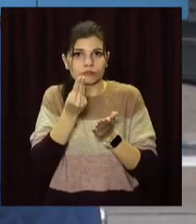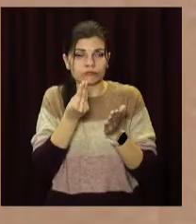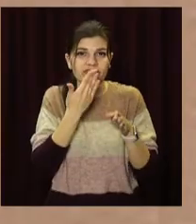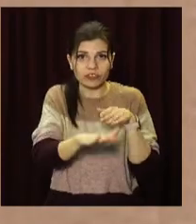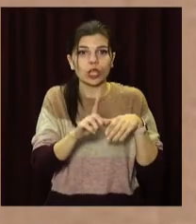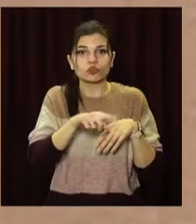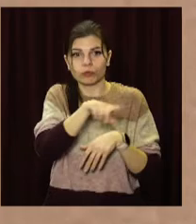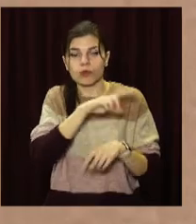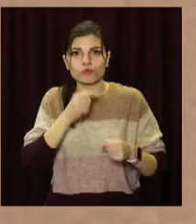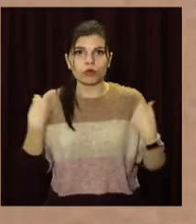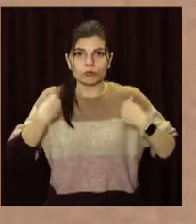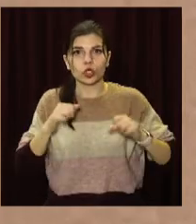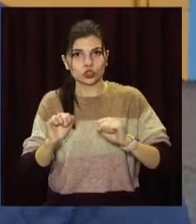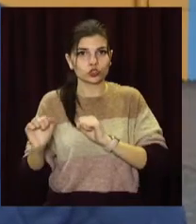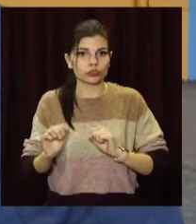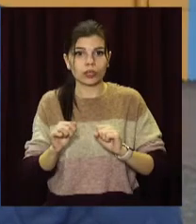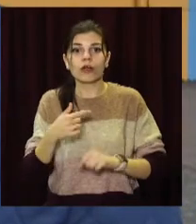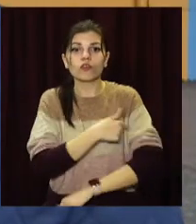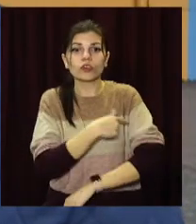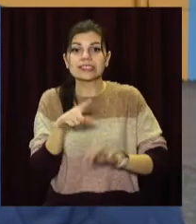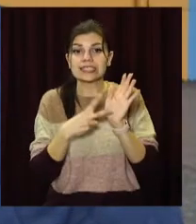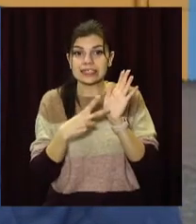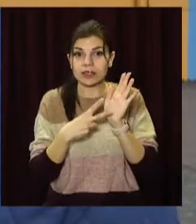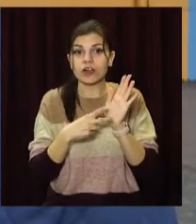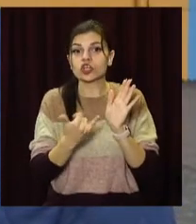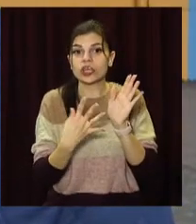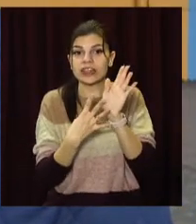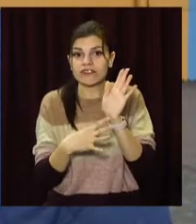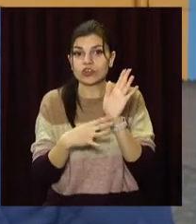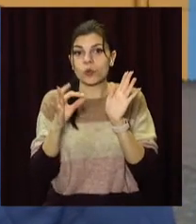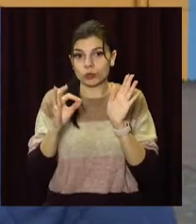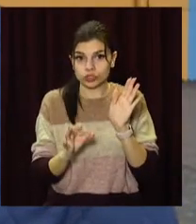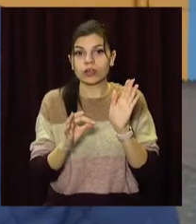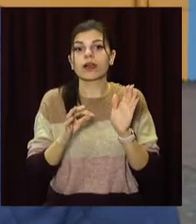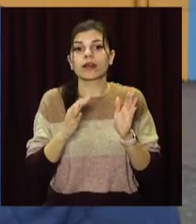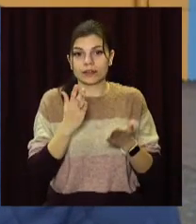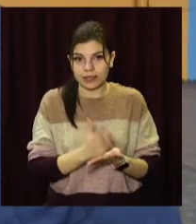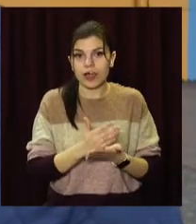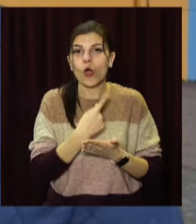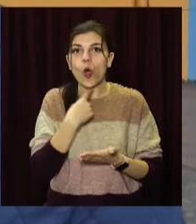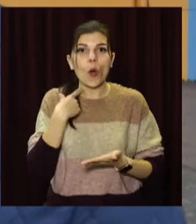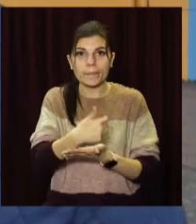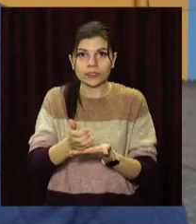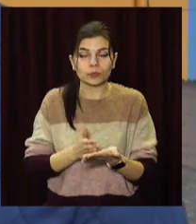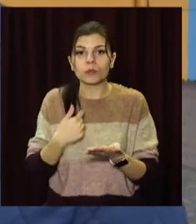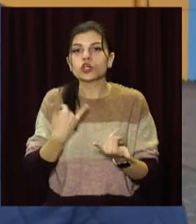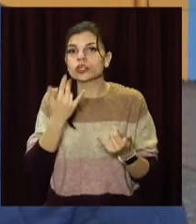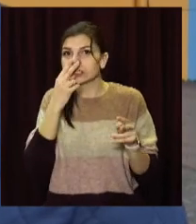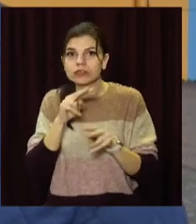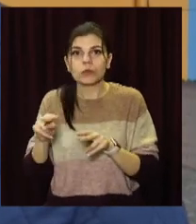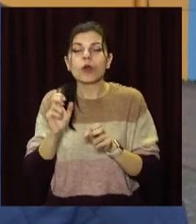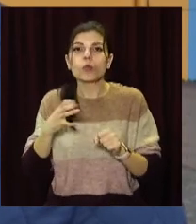цілі. Зараз загруженість коек 7-ї лікарні складає на рівні 90%, і в даний момент ми розглядаємо вопрос